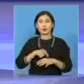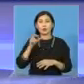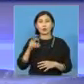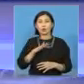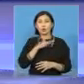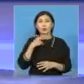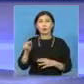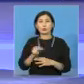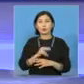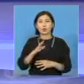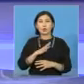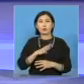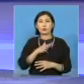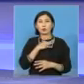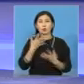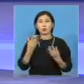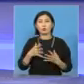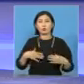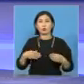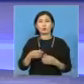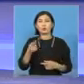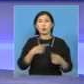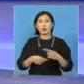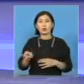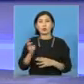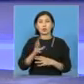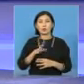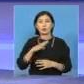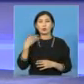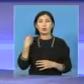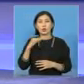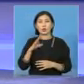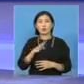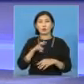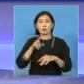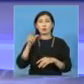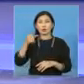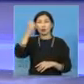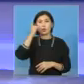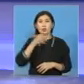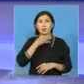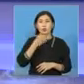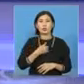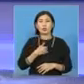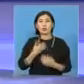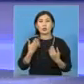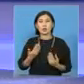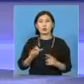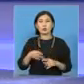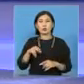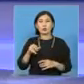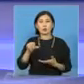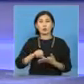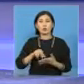науқастардың көбі жазылып шықты. Ал бірер күнде отбасымен қайта қауышуды ойлап отырған ақтөбеліктердің дәрігерлерге алғысы шексіз. Провизорлық